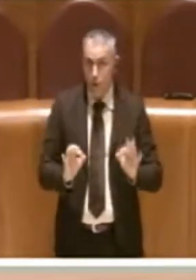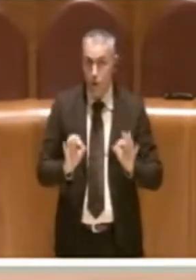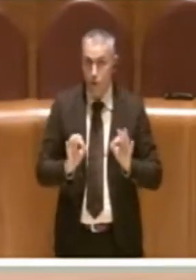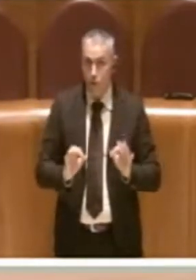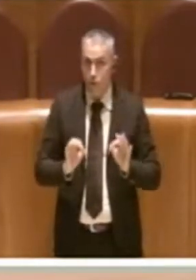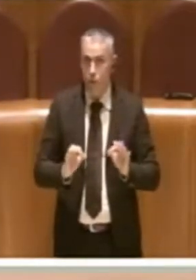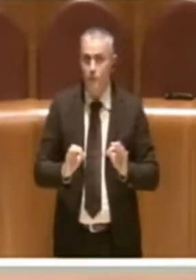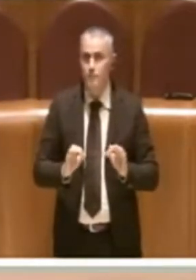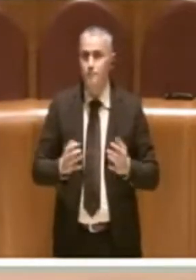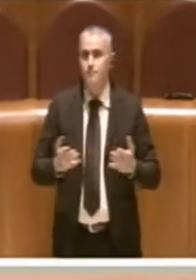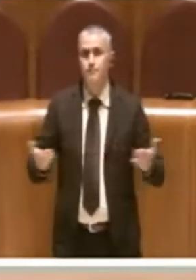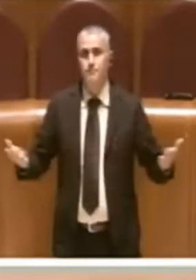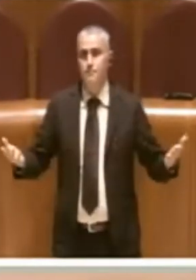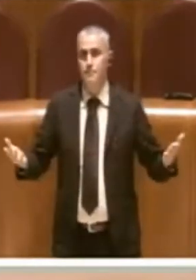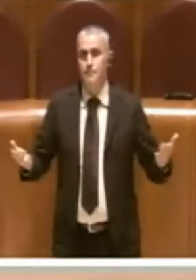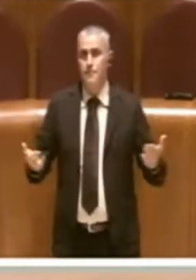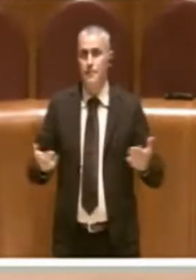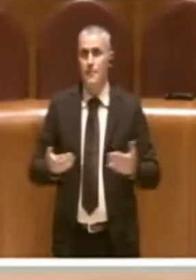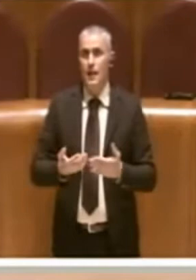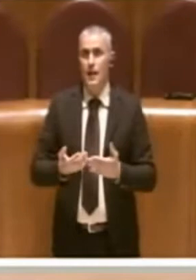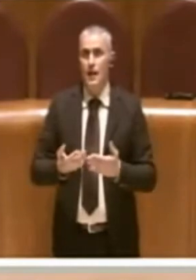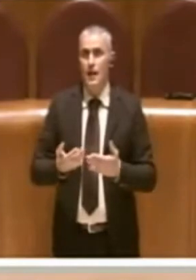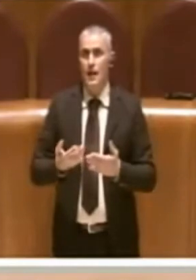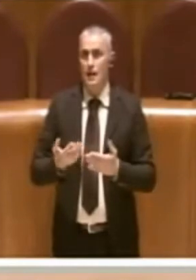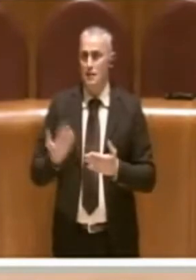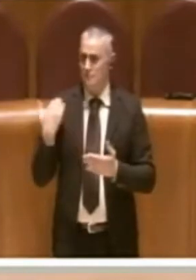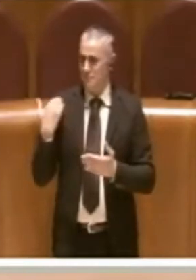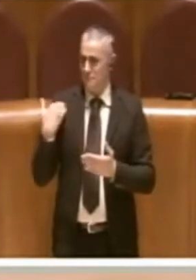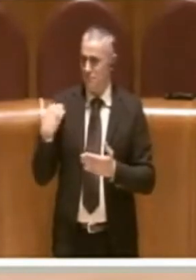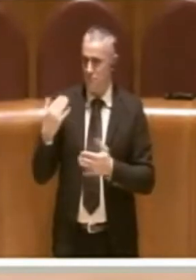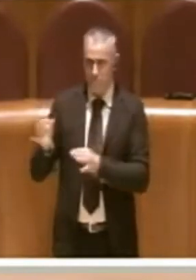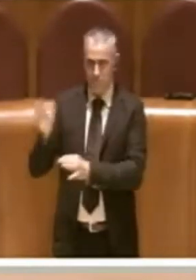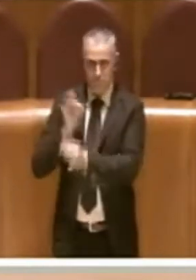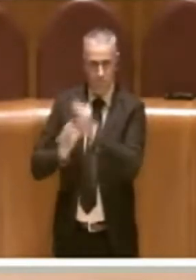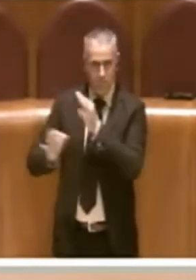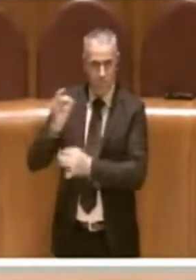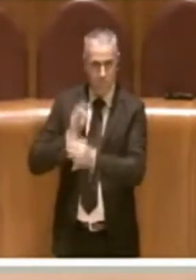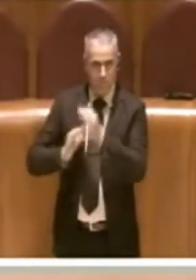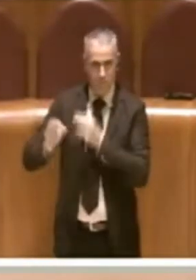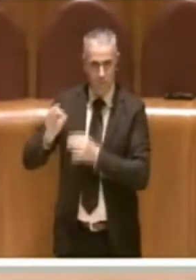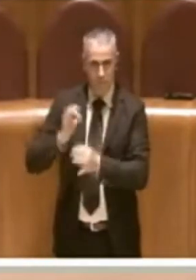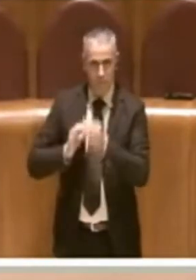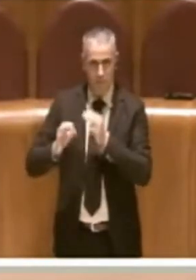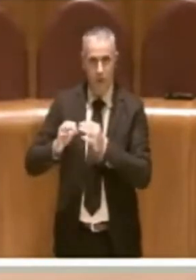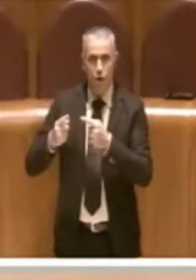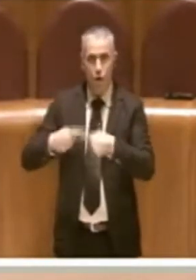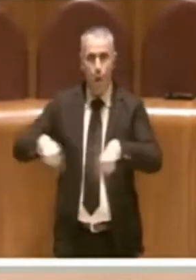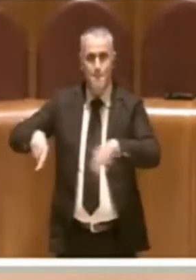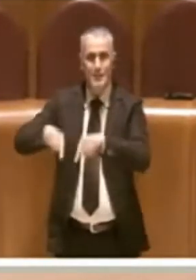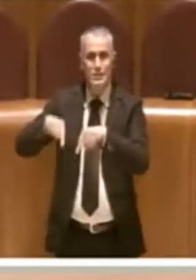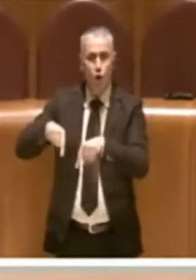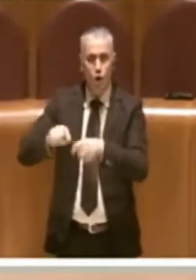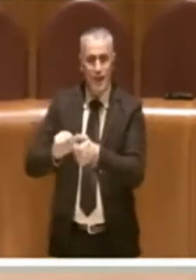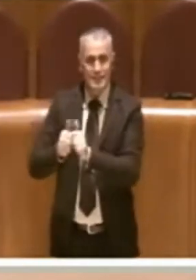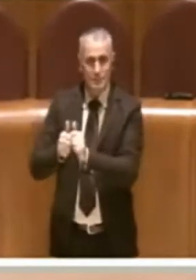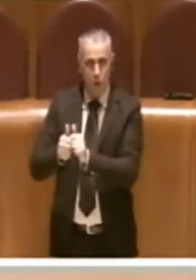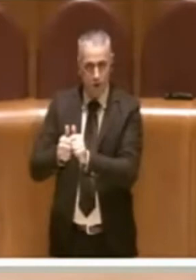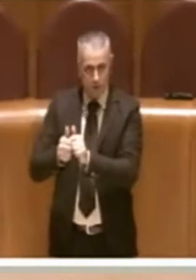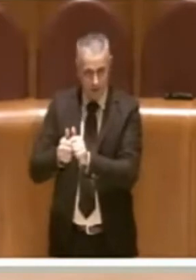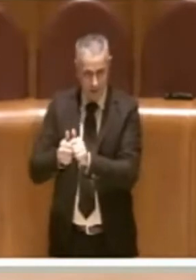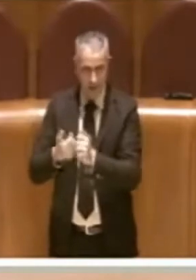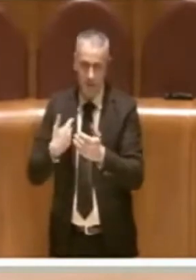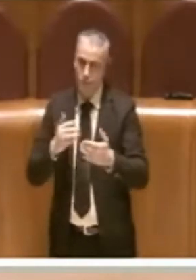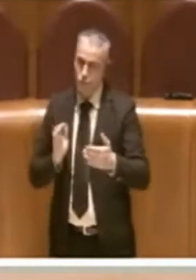il superamento delle osservazioni che erano state fatte durante la Commissione Sport, motivo appunto